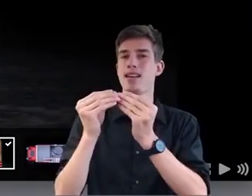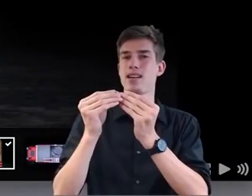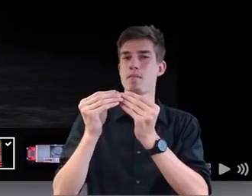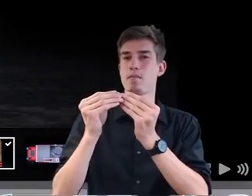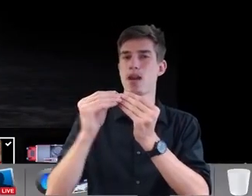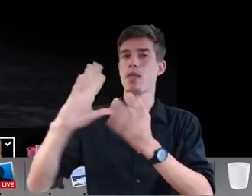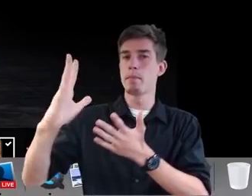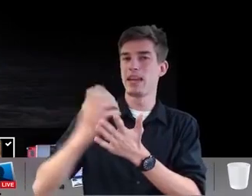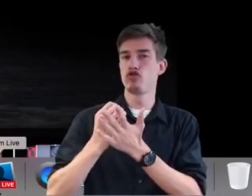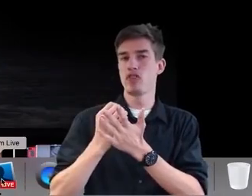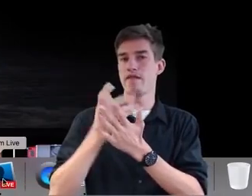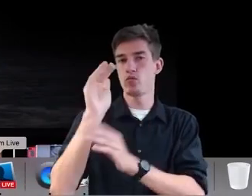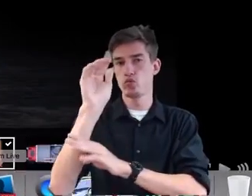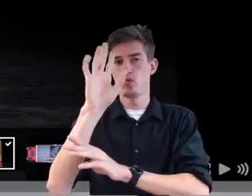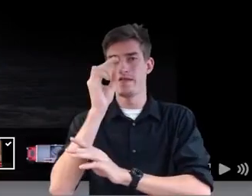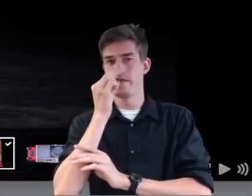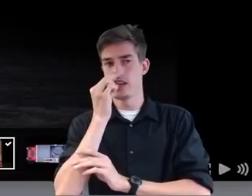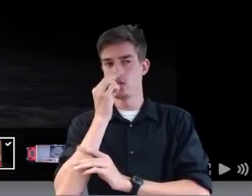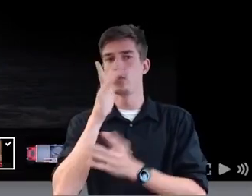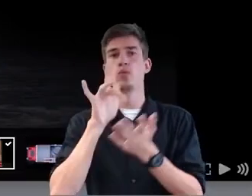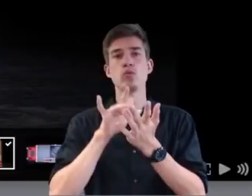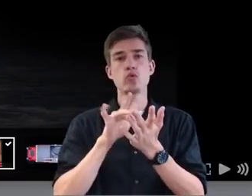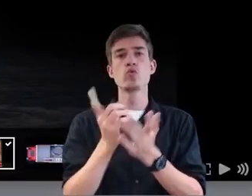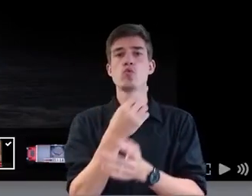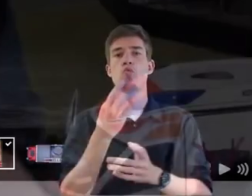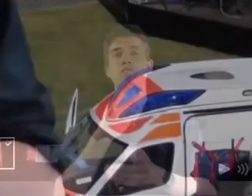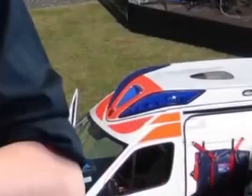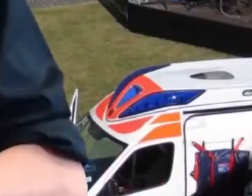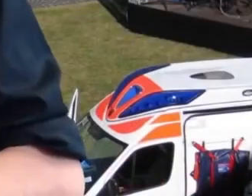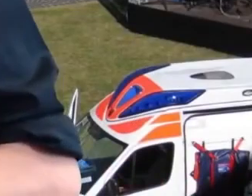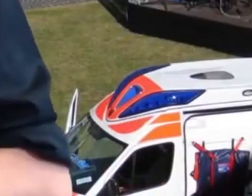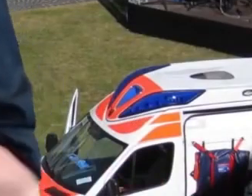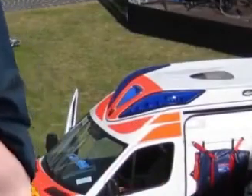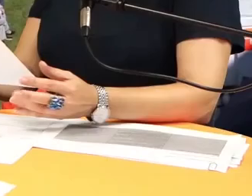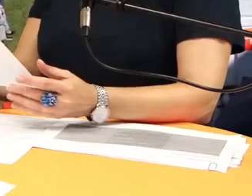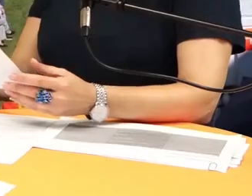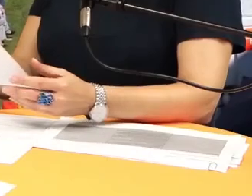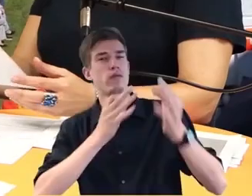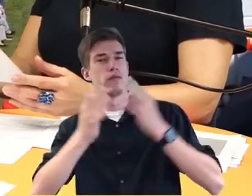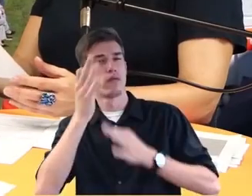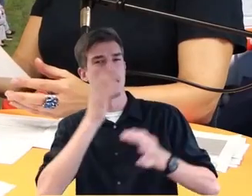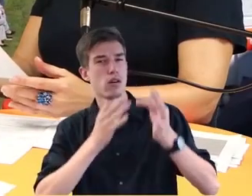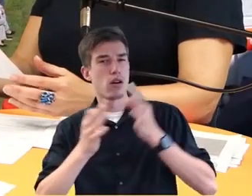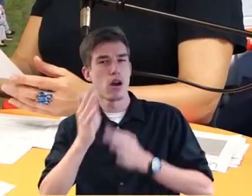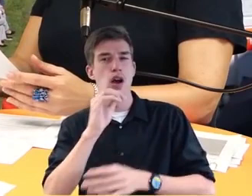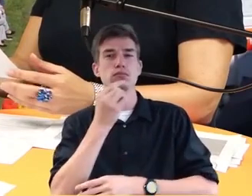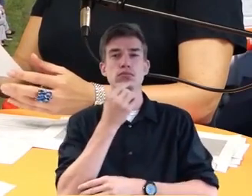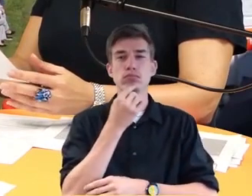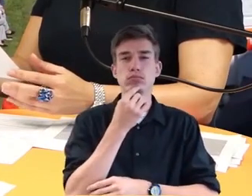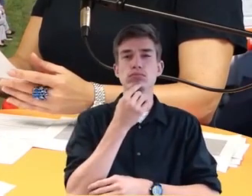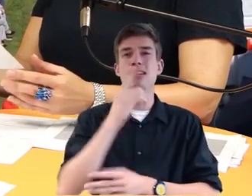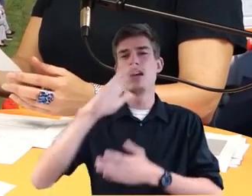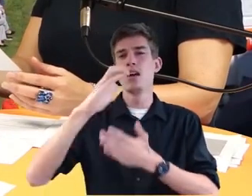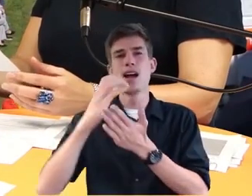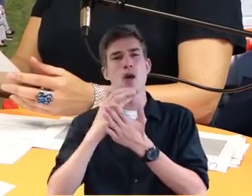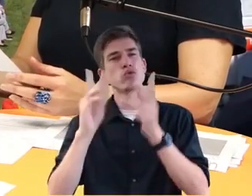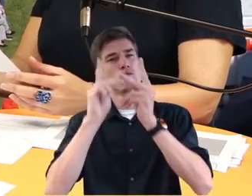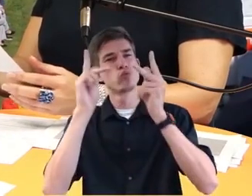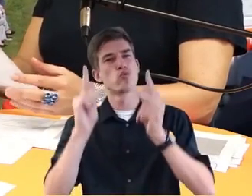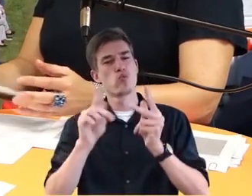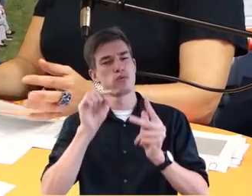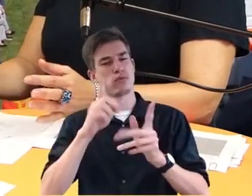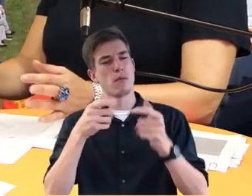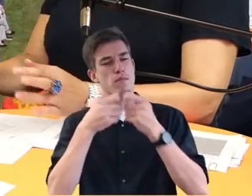Beschaffung zu, weil bei uns die Interessierten fragen sich eben auch immer beim Ausstattungskonzept